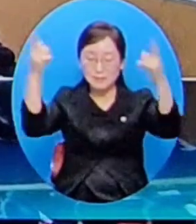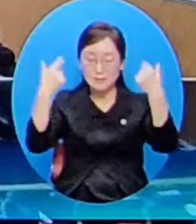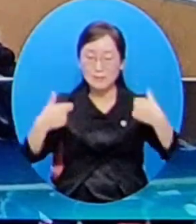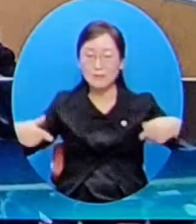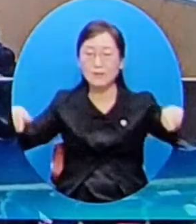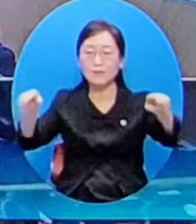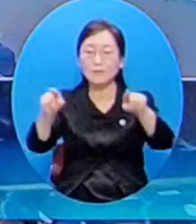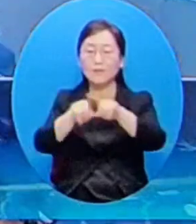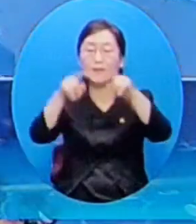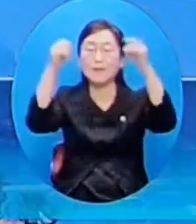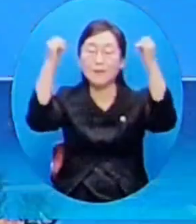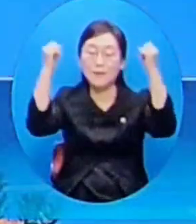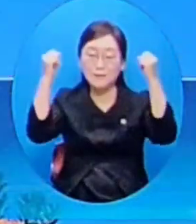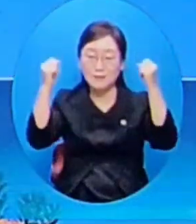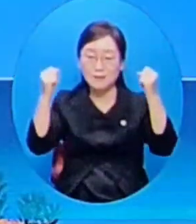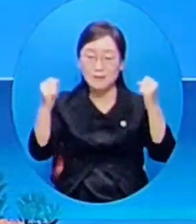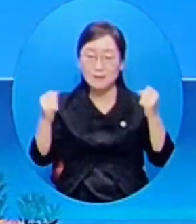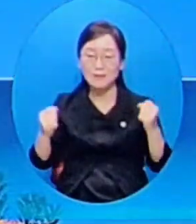늘 함께